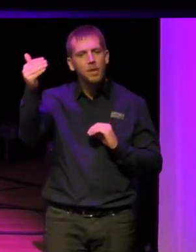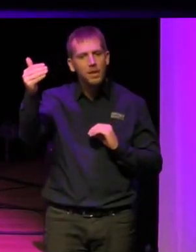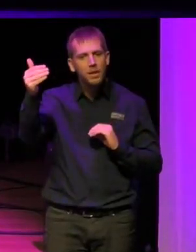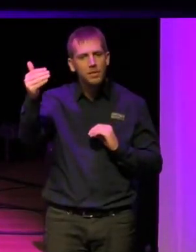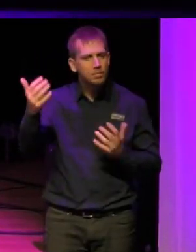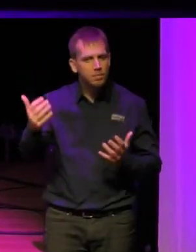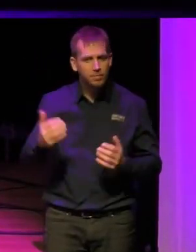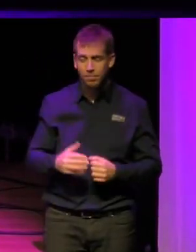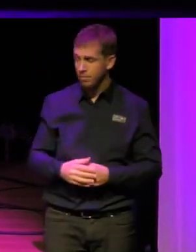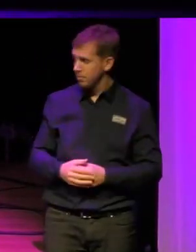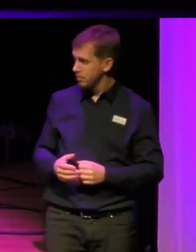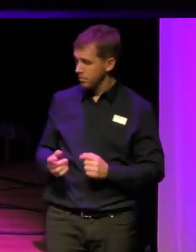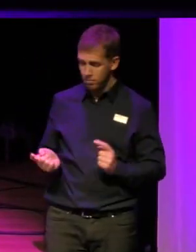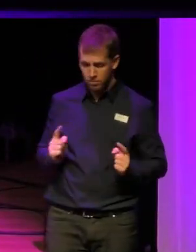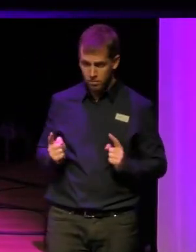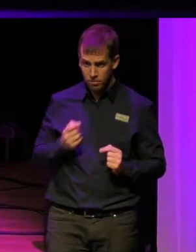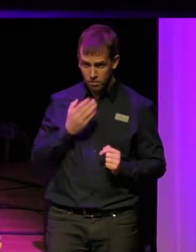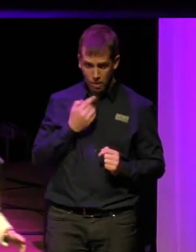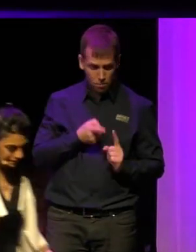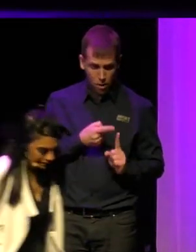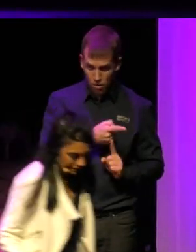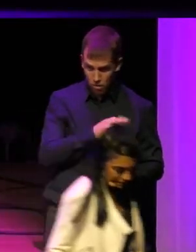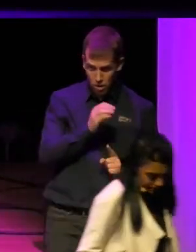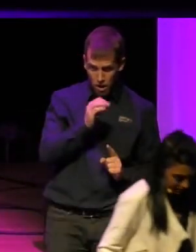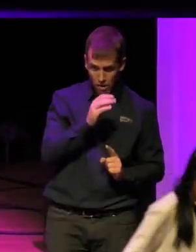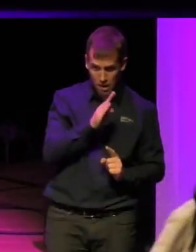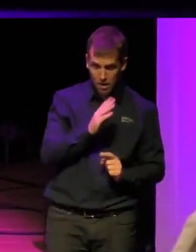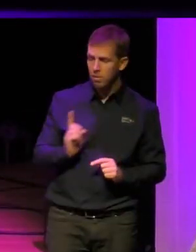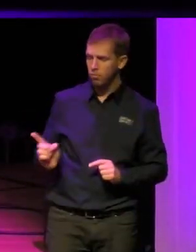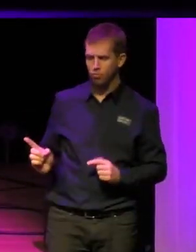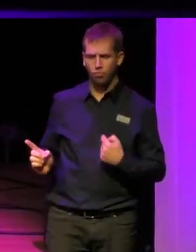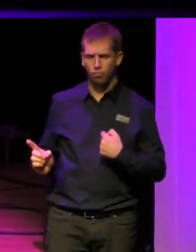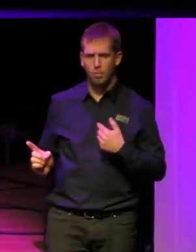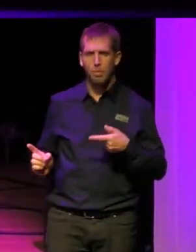mycket. Vill du börja, Ahmed? Ja.